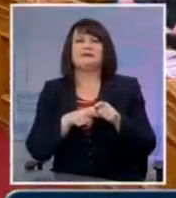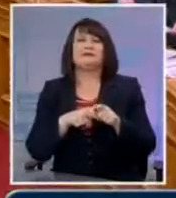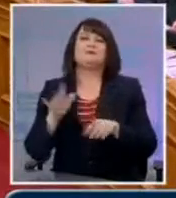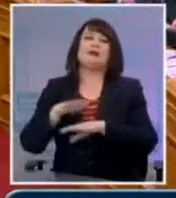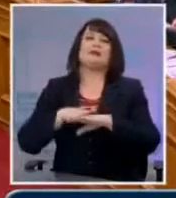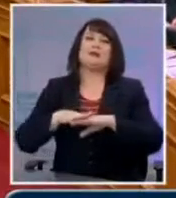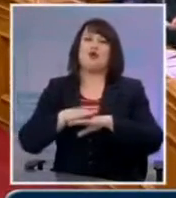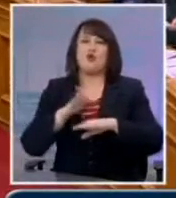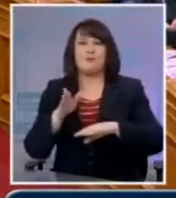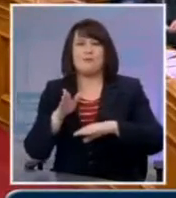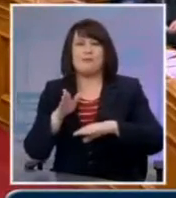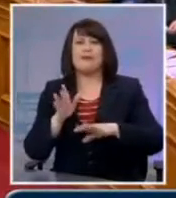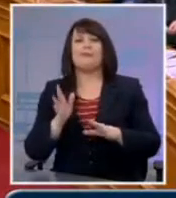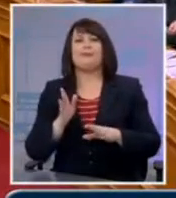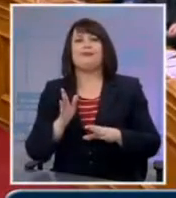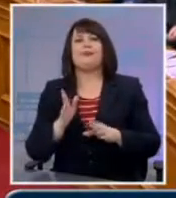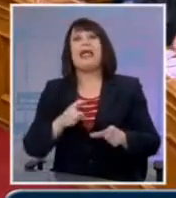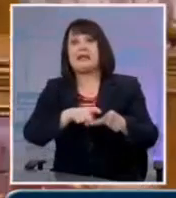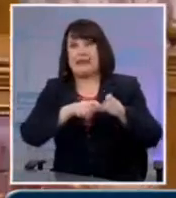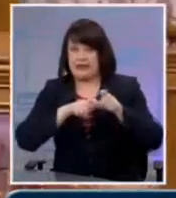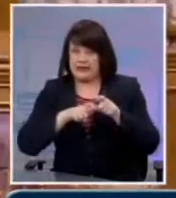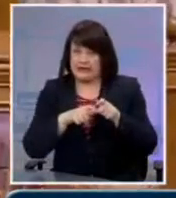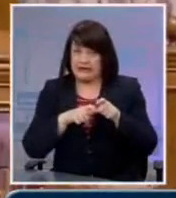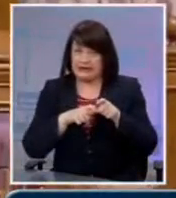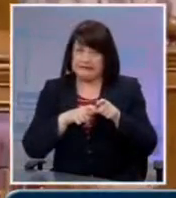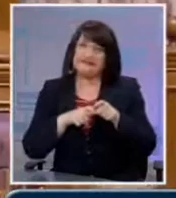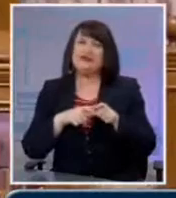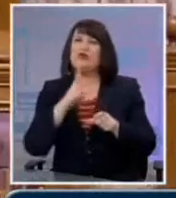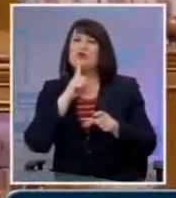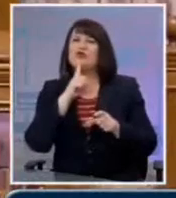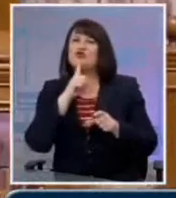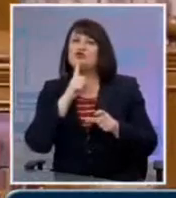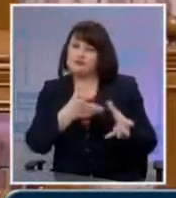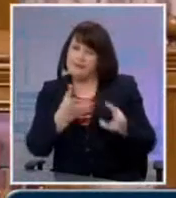οι εταιρείες οι οποίες θα αποκτούν τέτοιου τύπου δάνεια